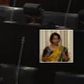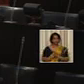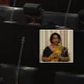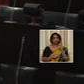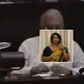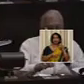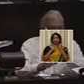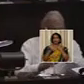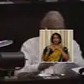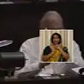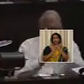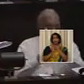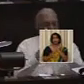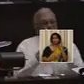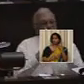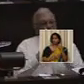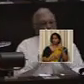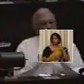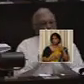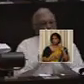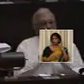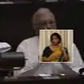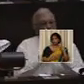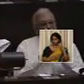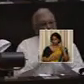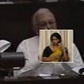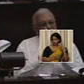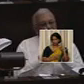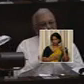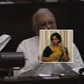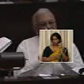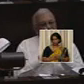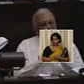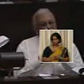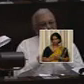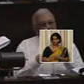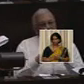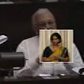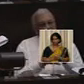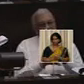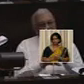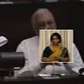දෙනෙක් ඉල්ලුම් කරලා තියෙනවා කියලාද කිව්වේ 3831 ඇහෙන්නේ මොකද මේ